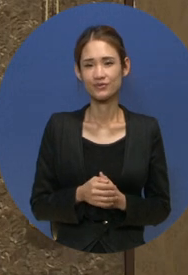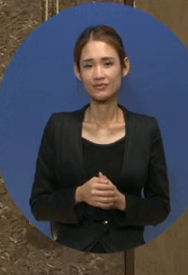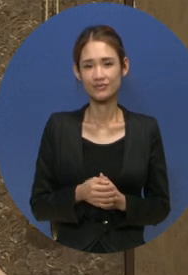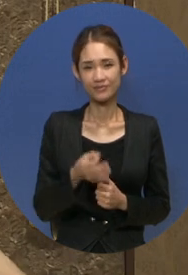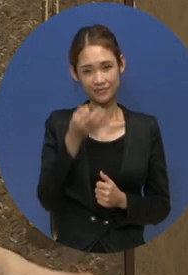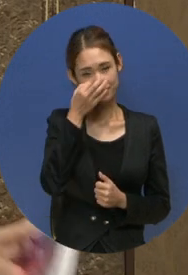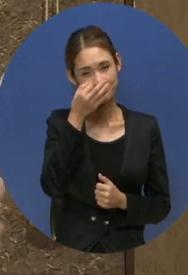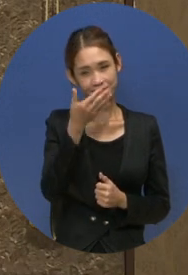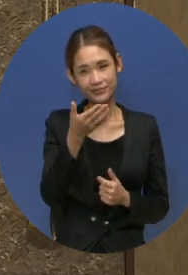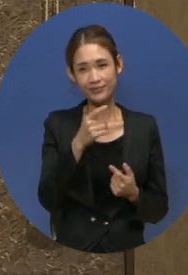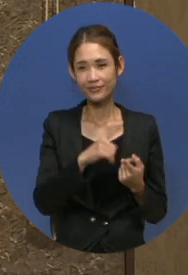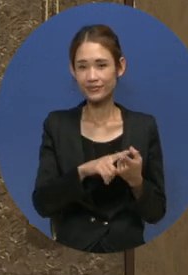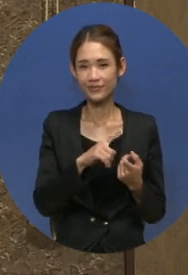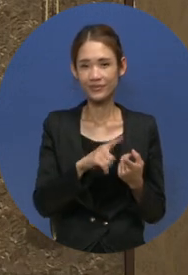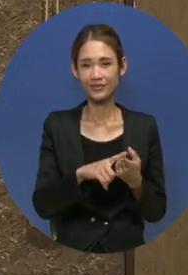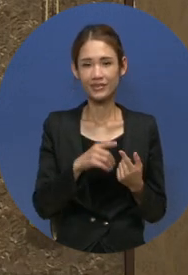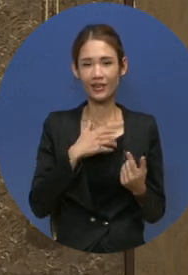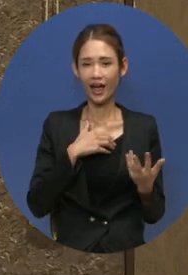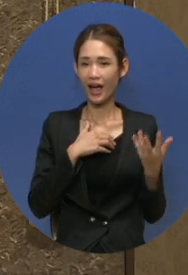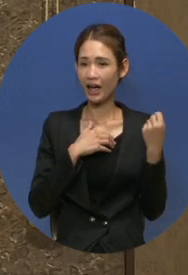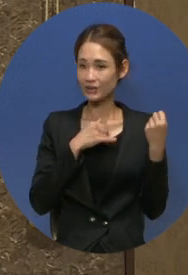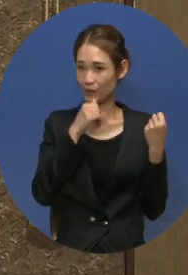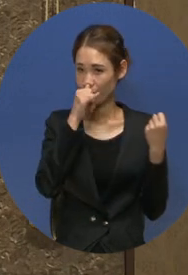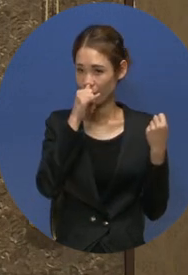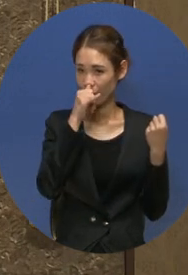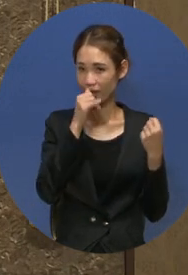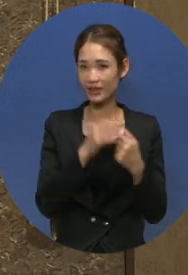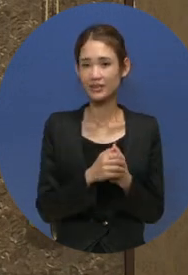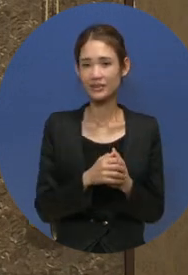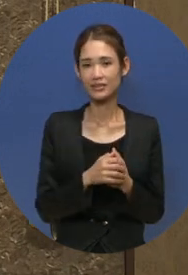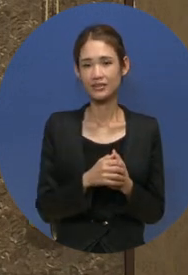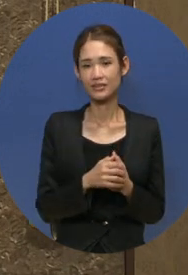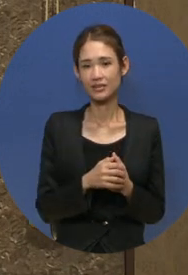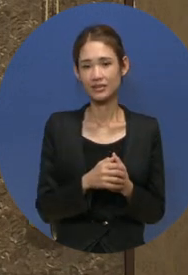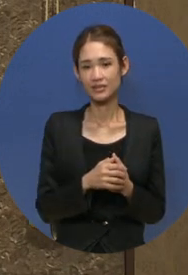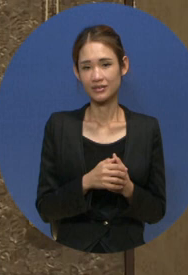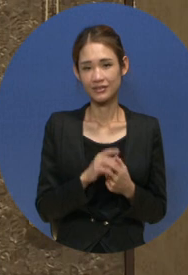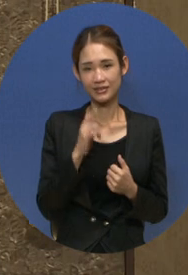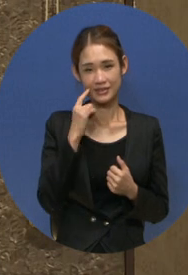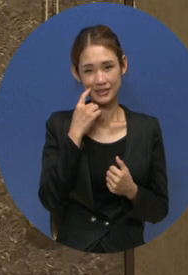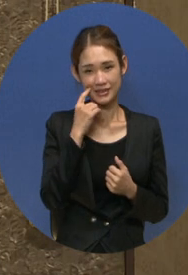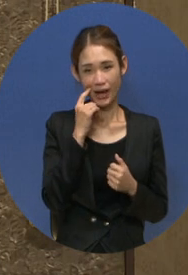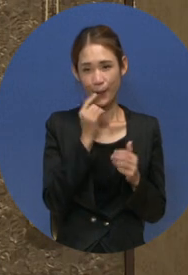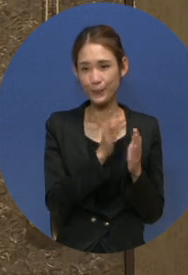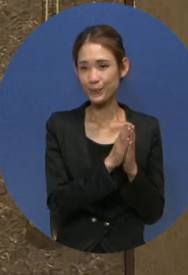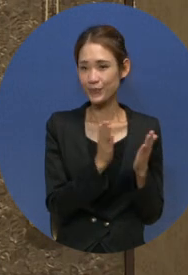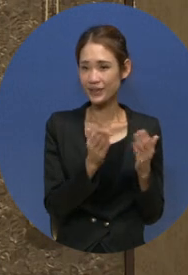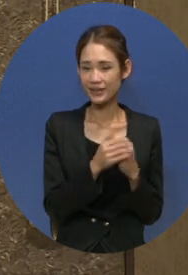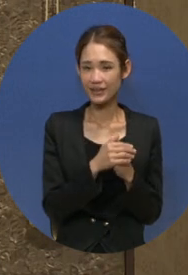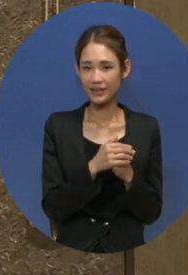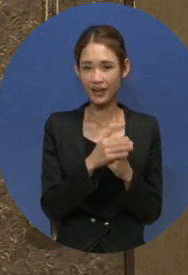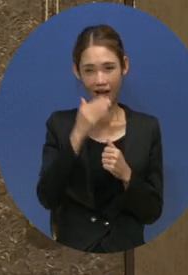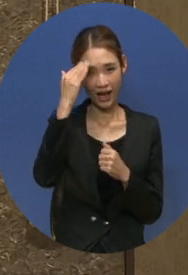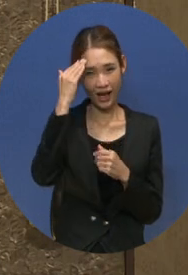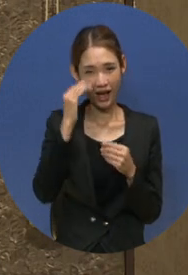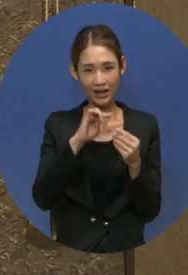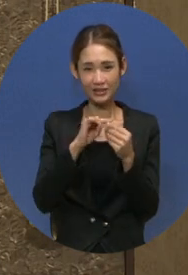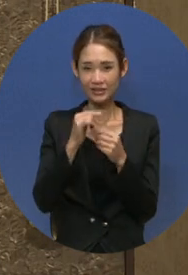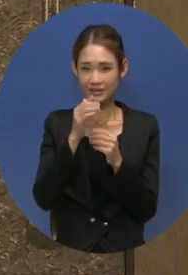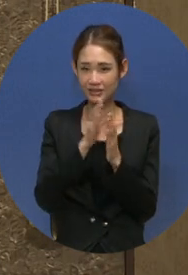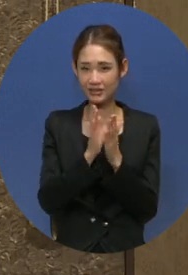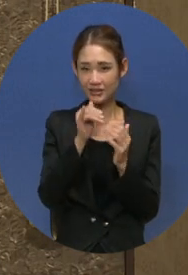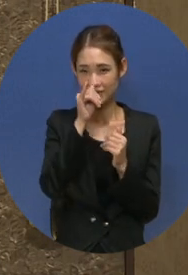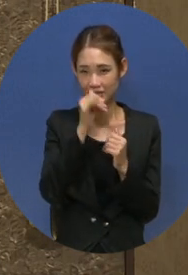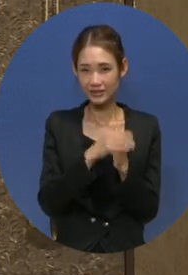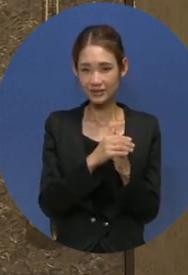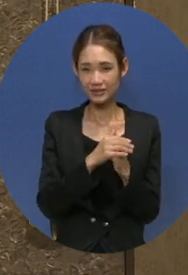소개 보시다시피 부탁드립니다. 이런 제가 좀 갖고 왔는데요. 예쁜 영어로 된 것도 책이네요. 있고 한글로 된 것도 있고 이렇게 드림